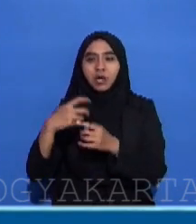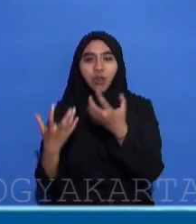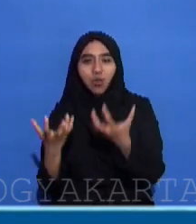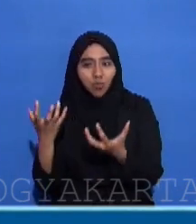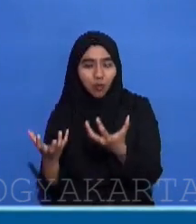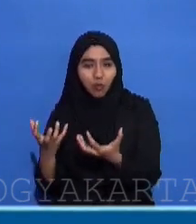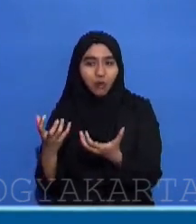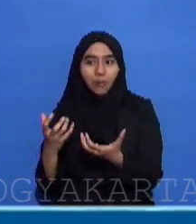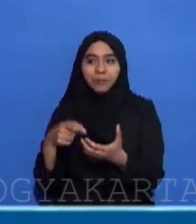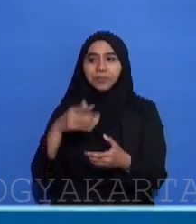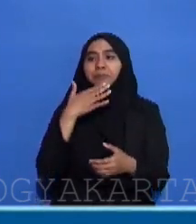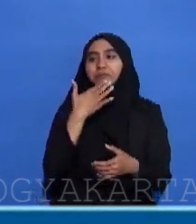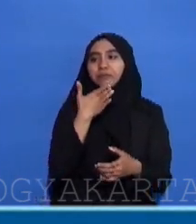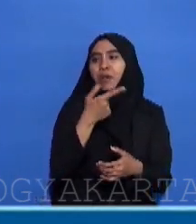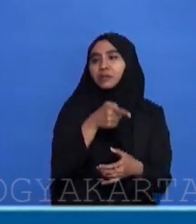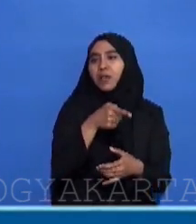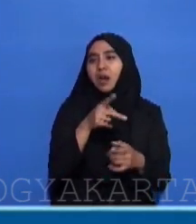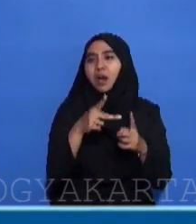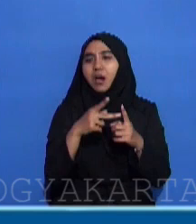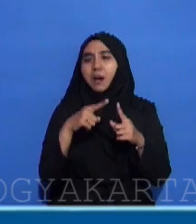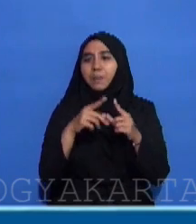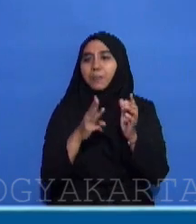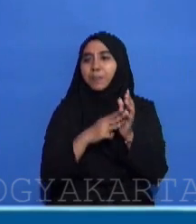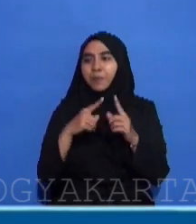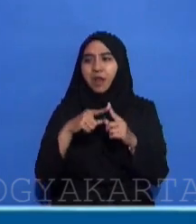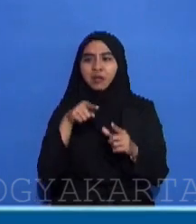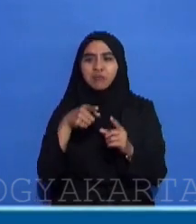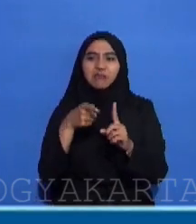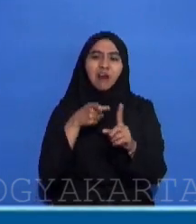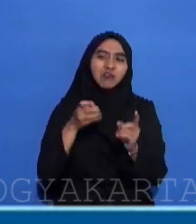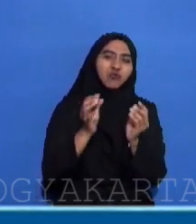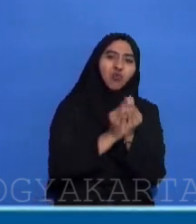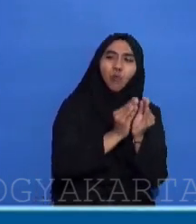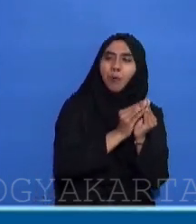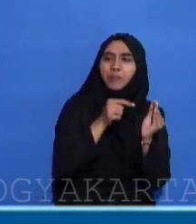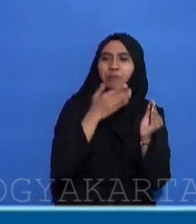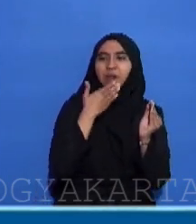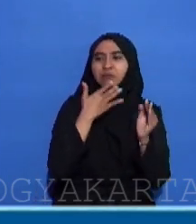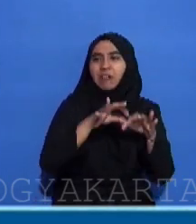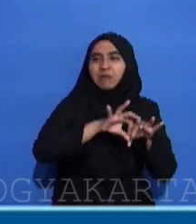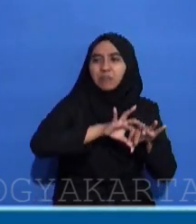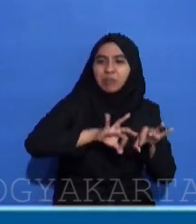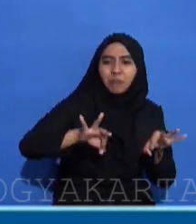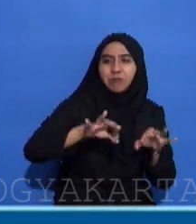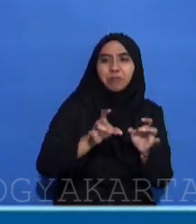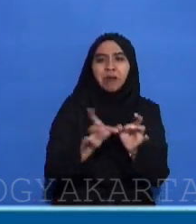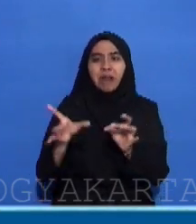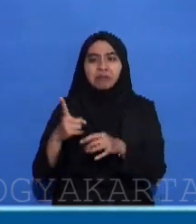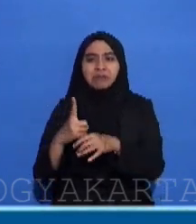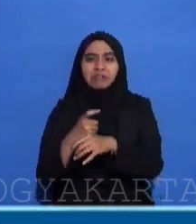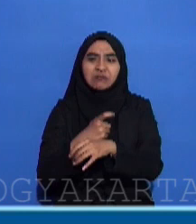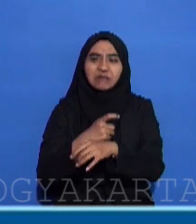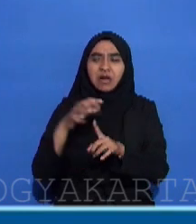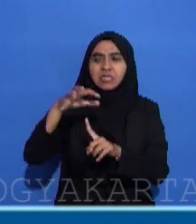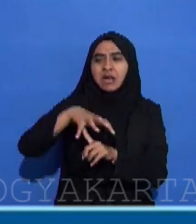tentram jlentre Haken omo ing Kang asring nerak tanaman tomat Lan timun mboten Sanes jamur sartobacteri